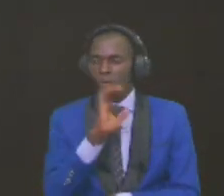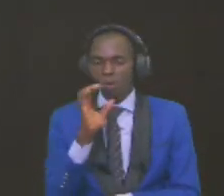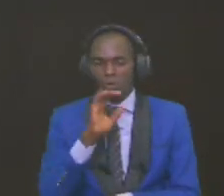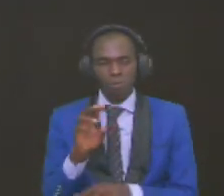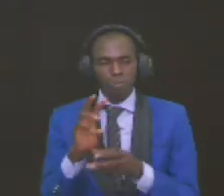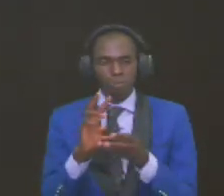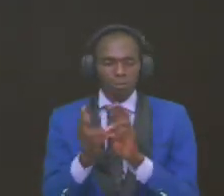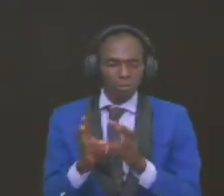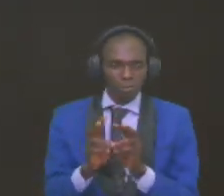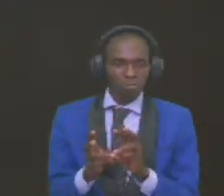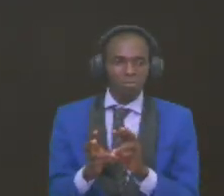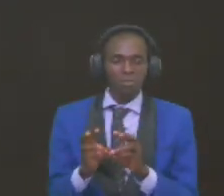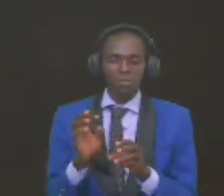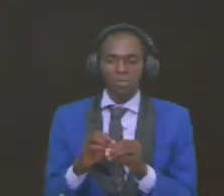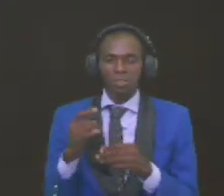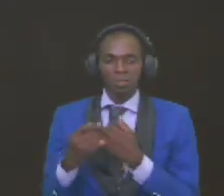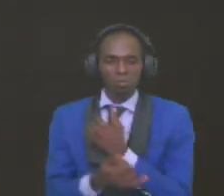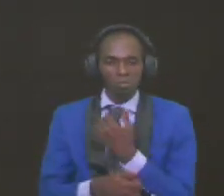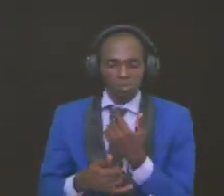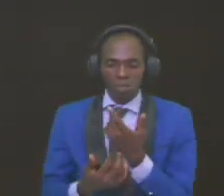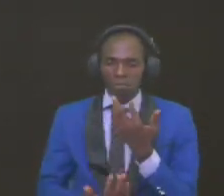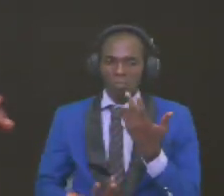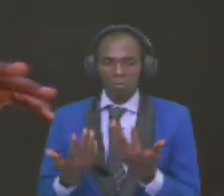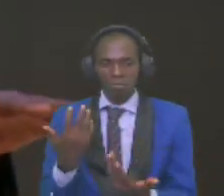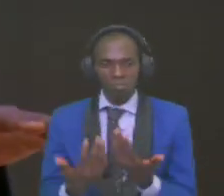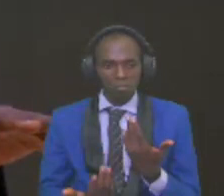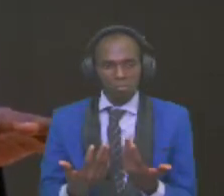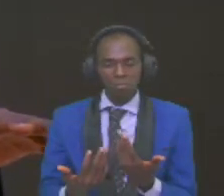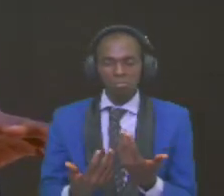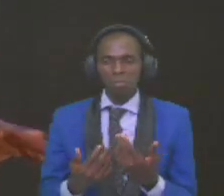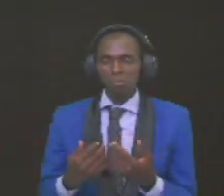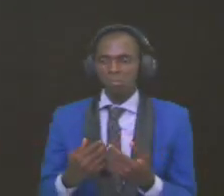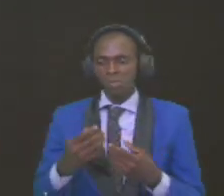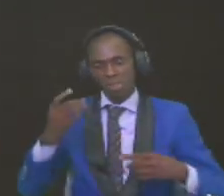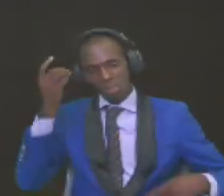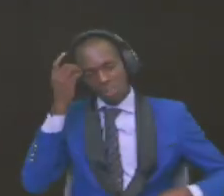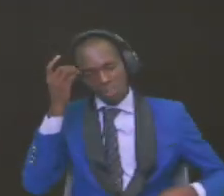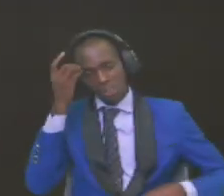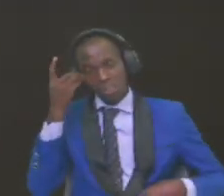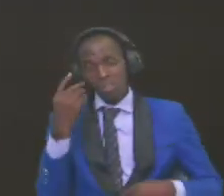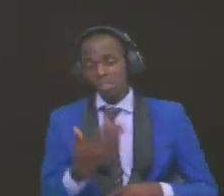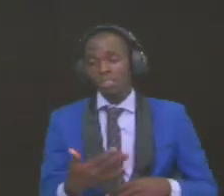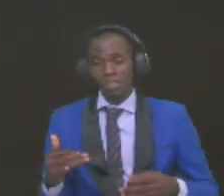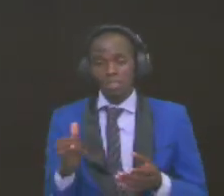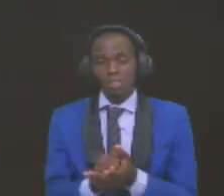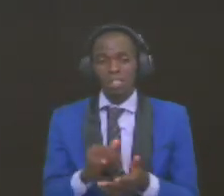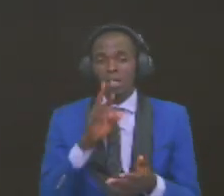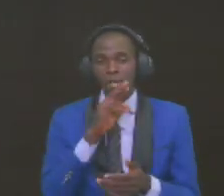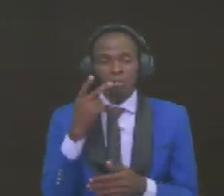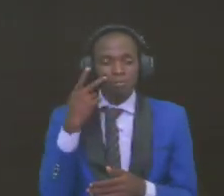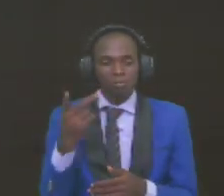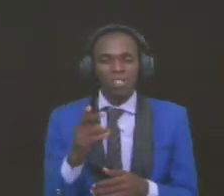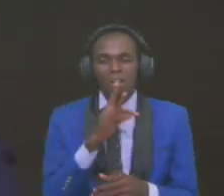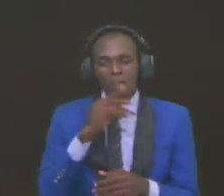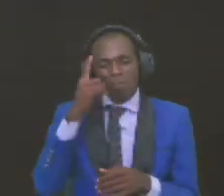climat terrible les difficultés le feu la pandémie les choses